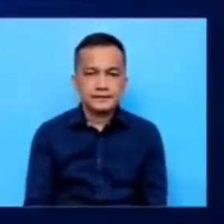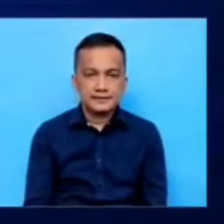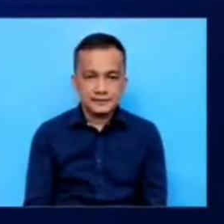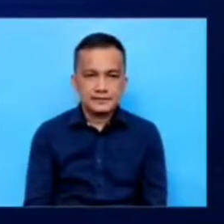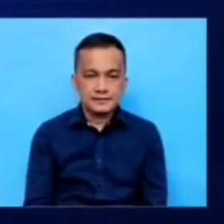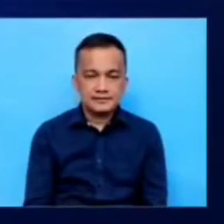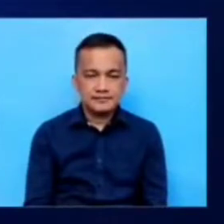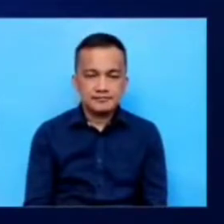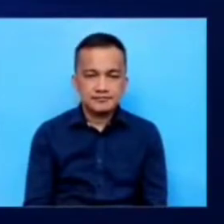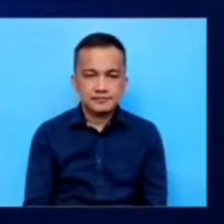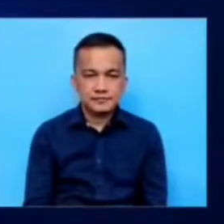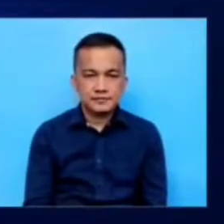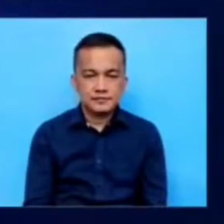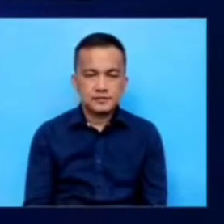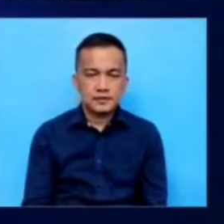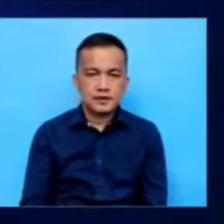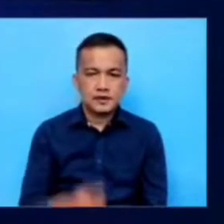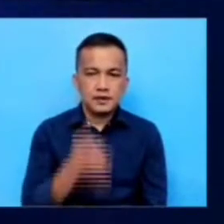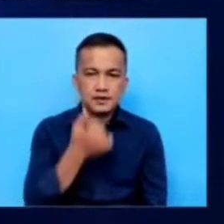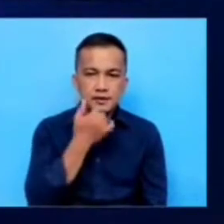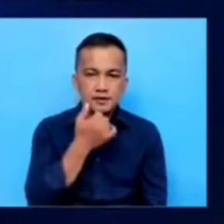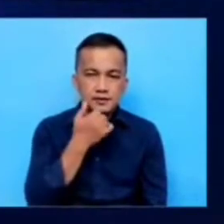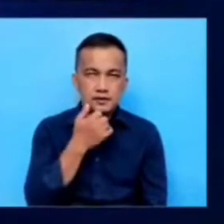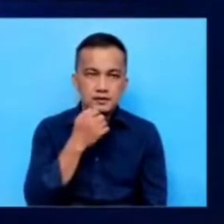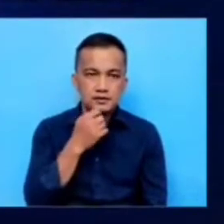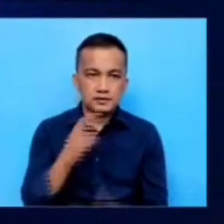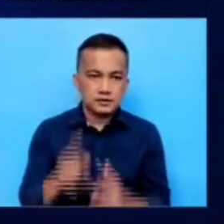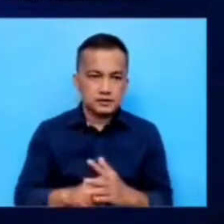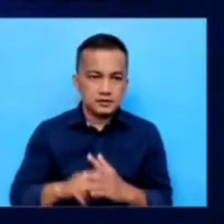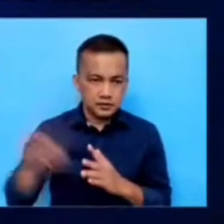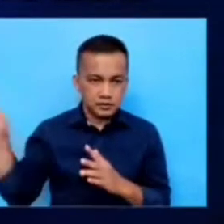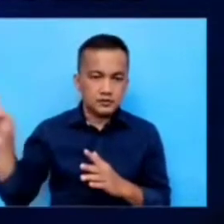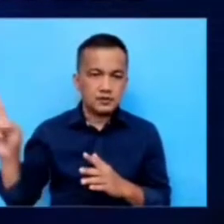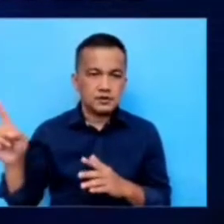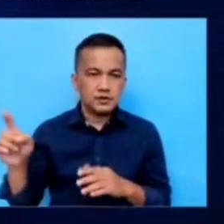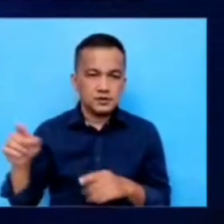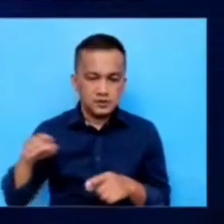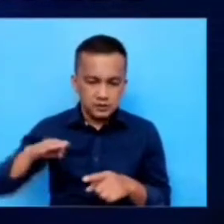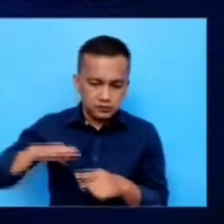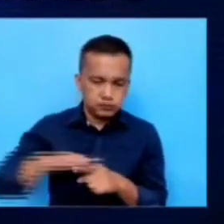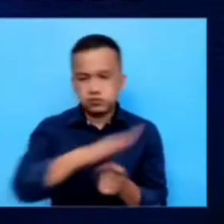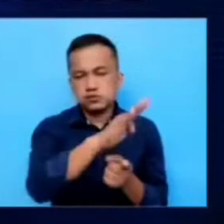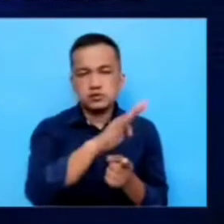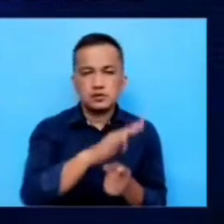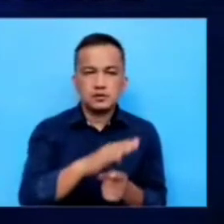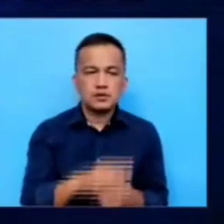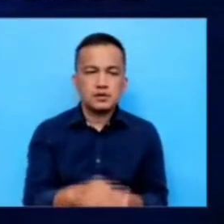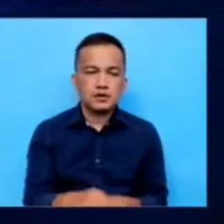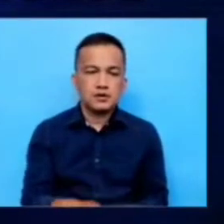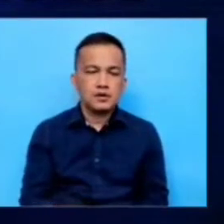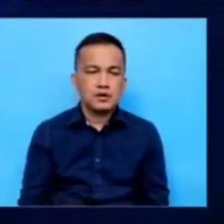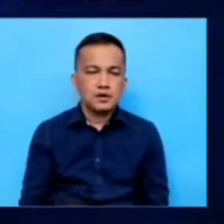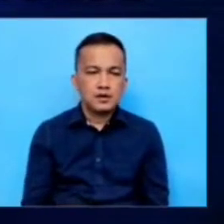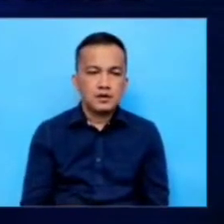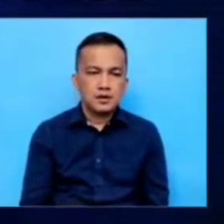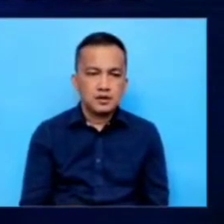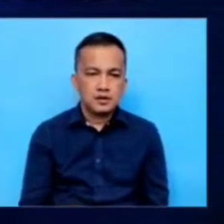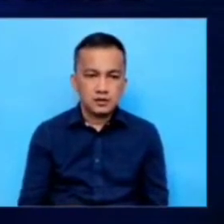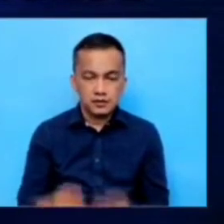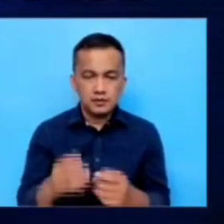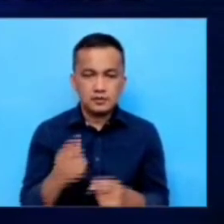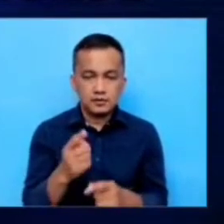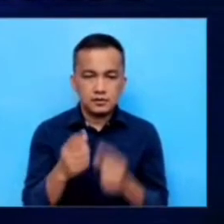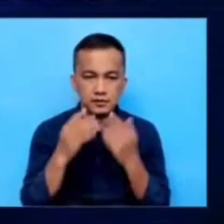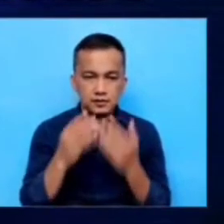Hindi lang tama yung tinakbuhan niya ako saka yung mga ginulungan niya ako. Ipapasalamat ko ako na lumabas na ho